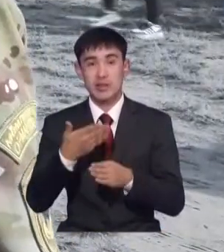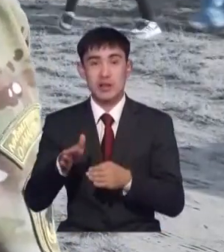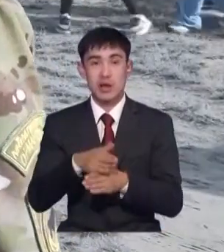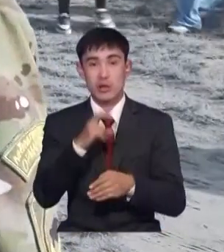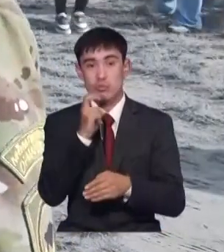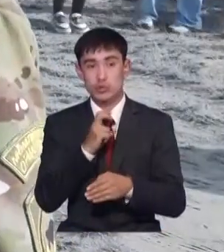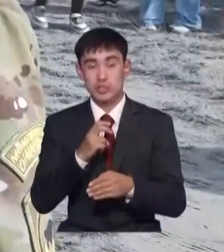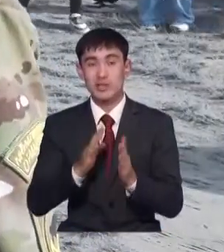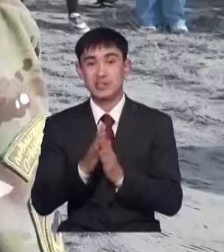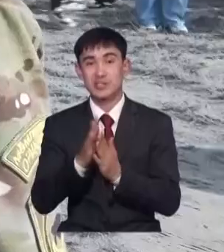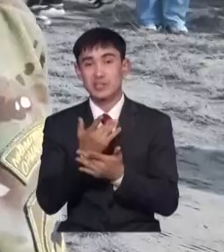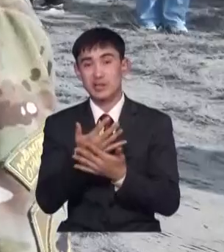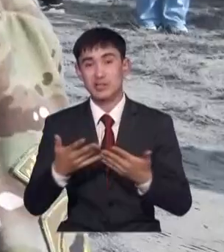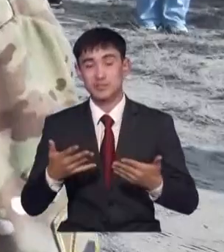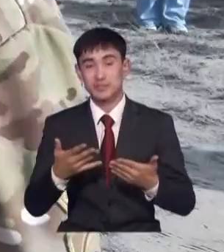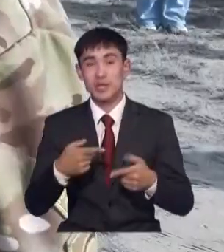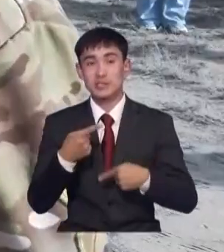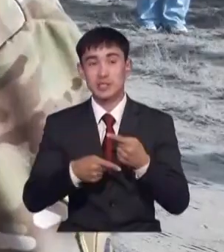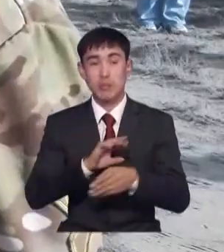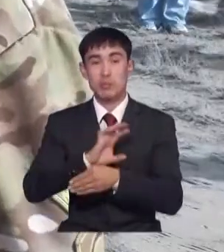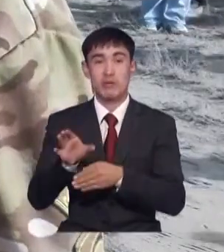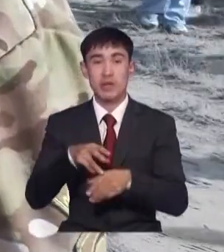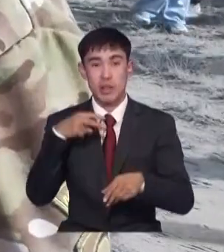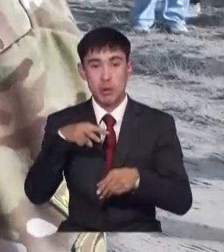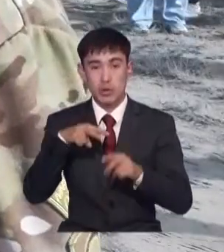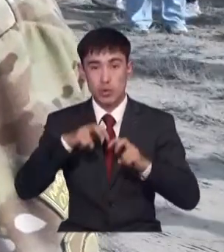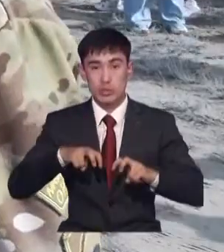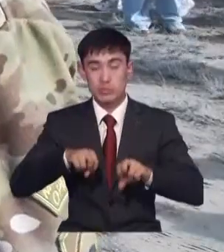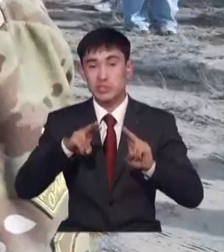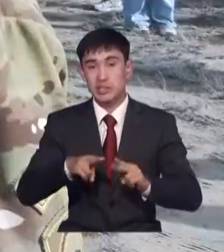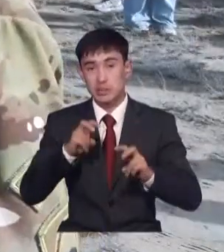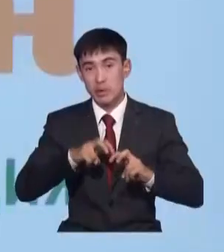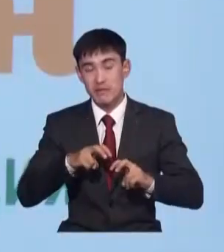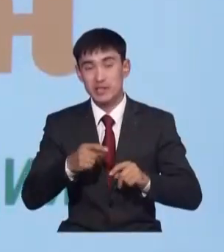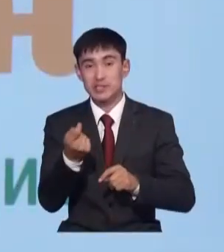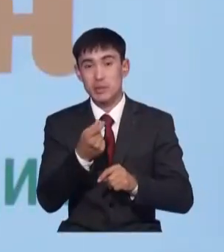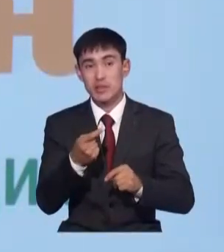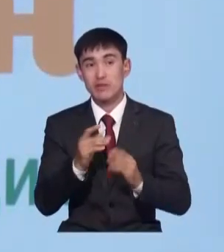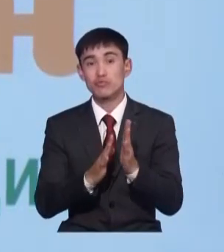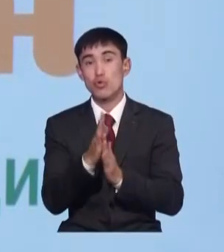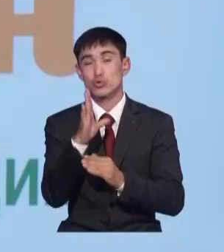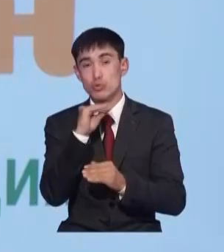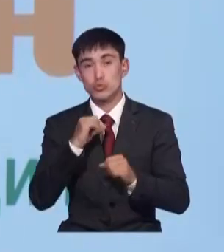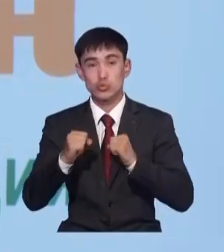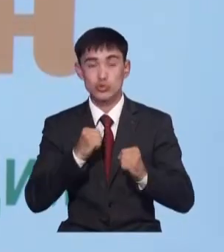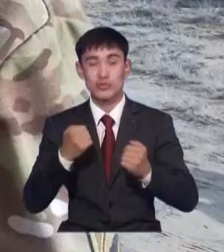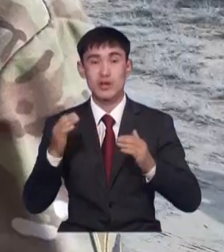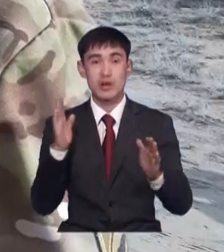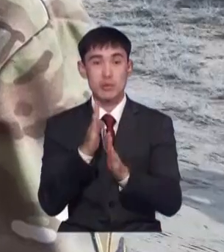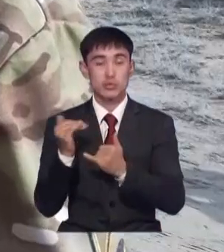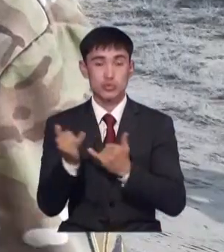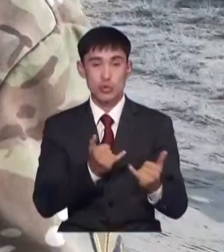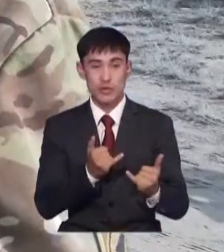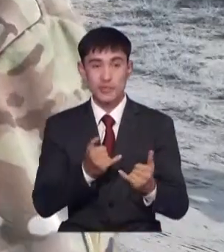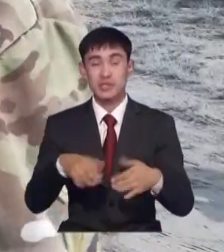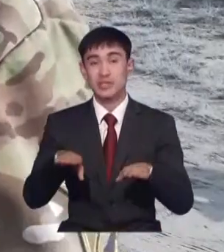от мусора и растительных остатков. Затем их отправляют в лабораторию, где специалисты проверяют семена на всхожесть, устойчивость к климатическим условиям